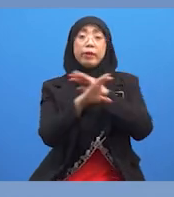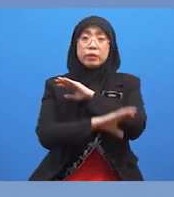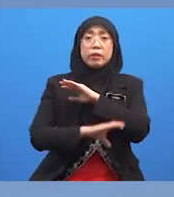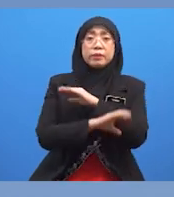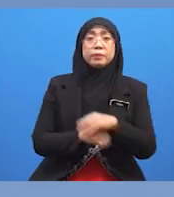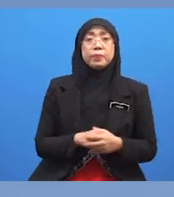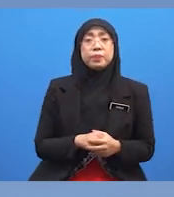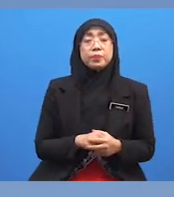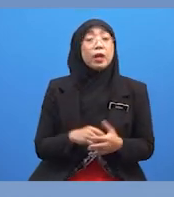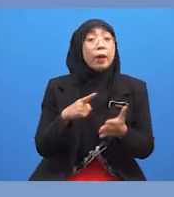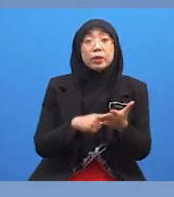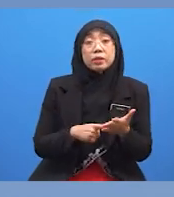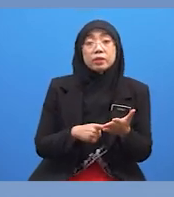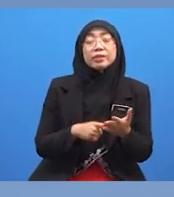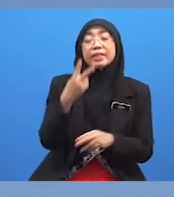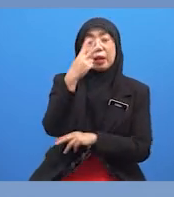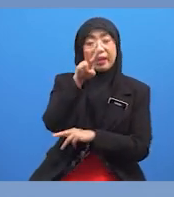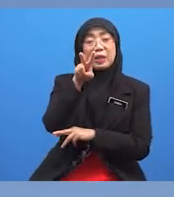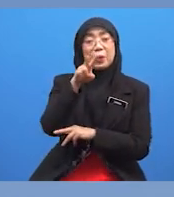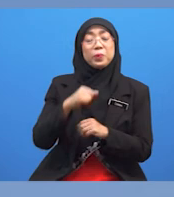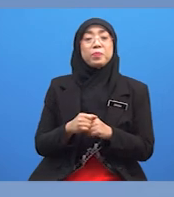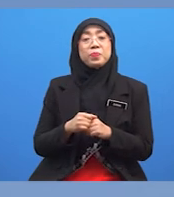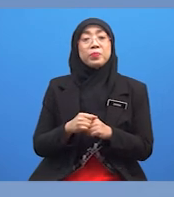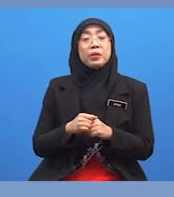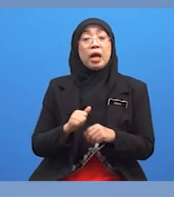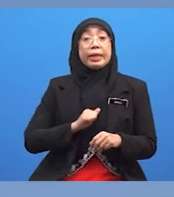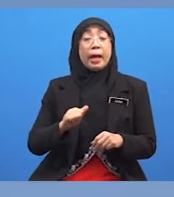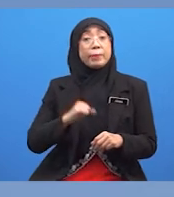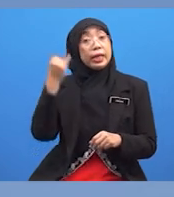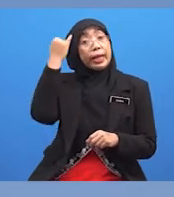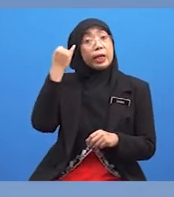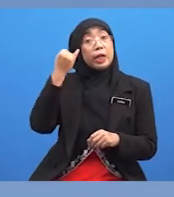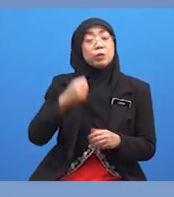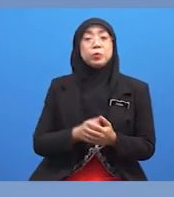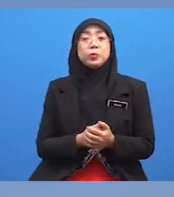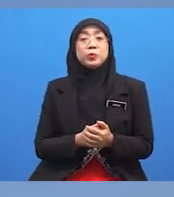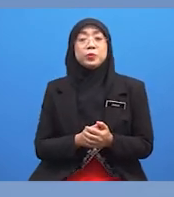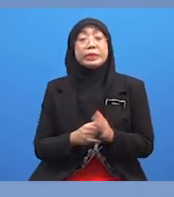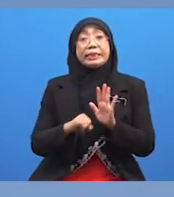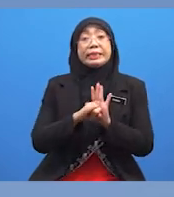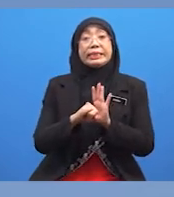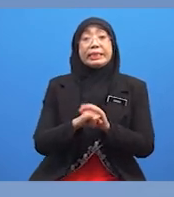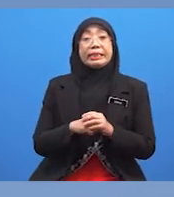Antaranya ialah keagamaan, ilmu, jati diri dan kemanusiaan.